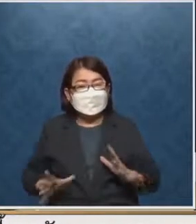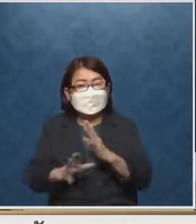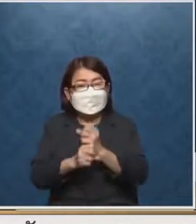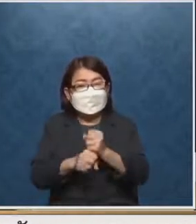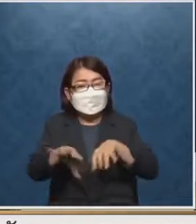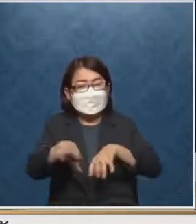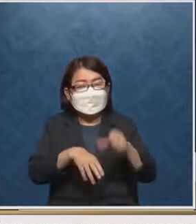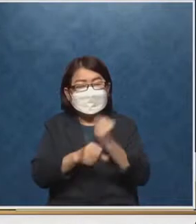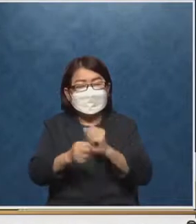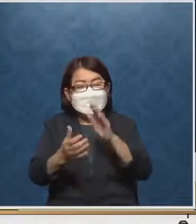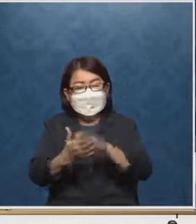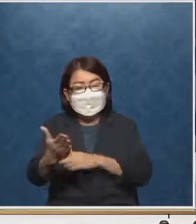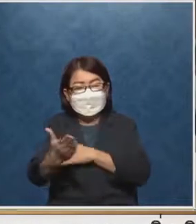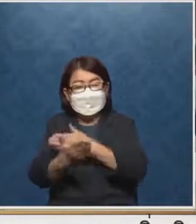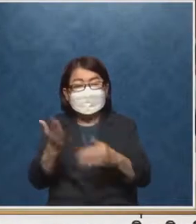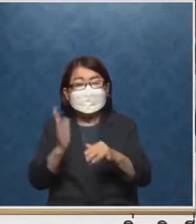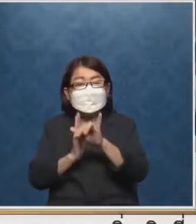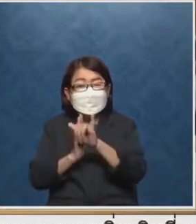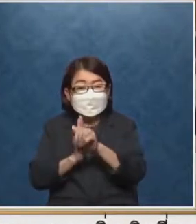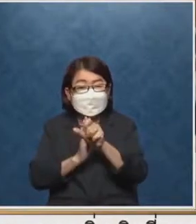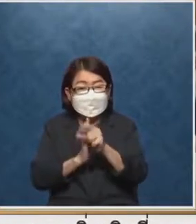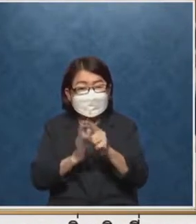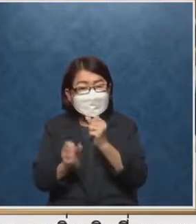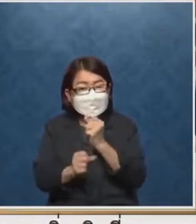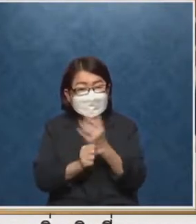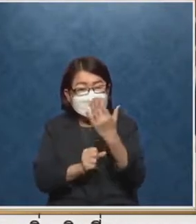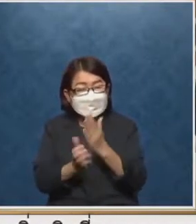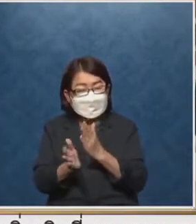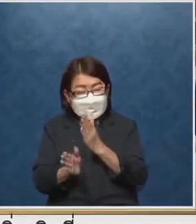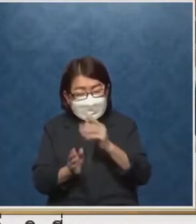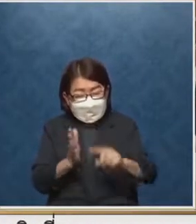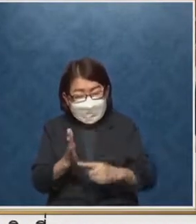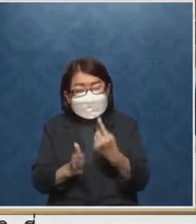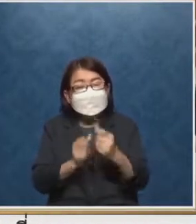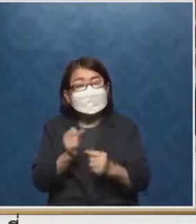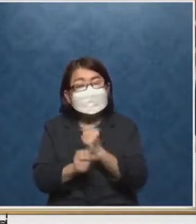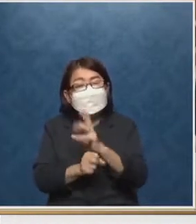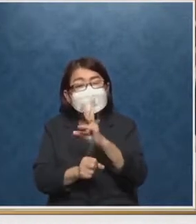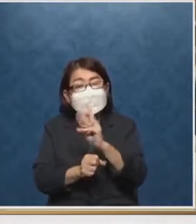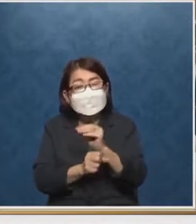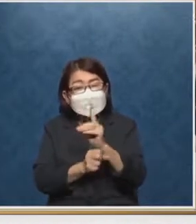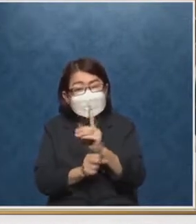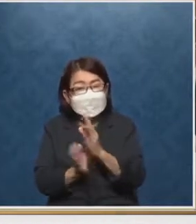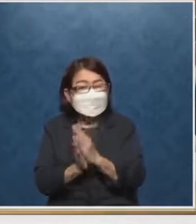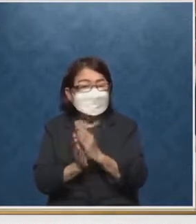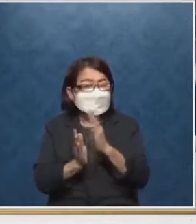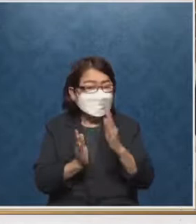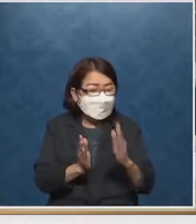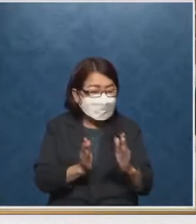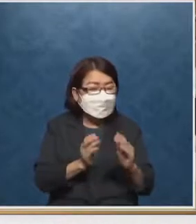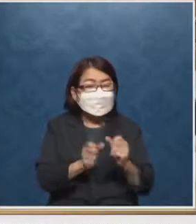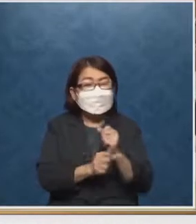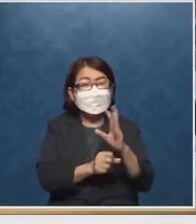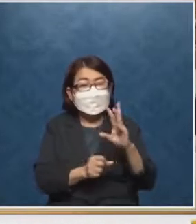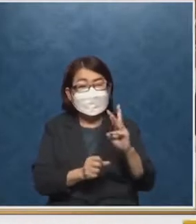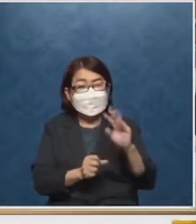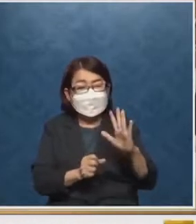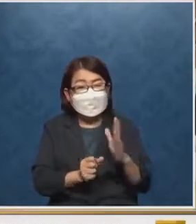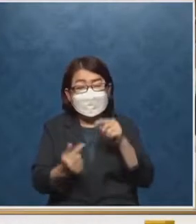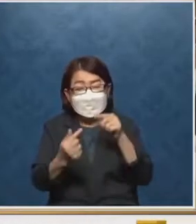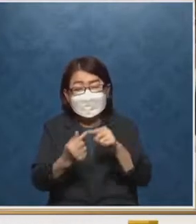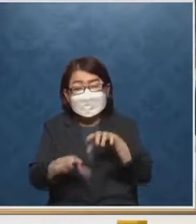แผนยุทธศาสตร์5ปีคือปี2561ถึง2565การดำเนินงาน